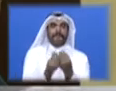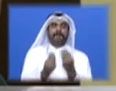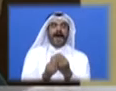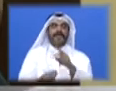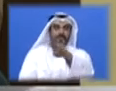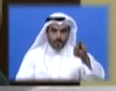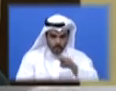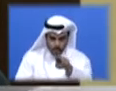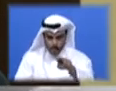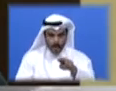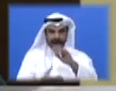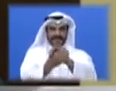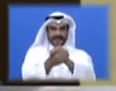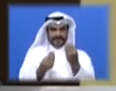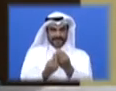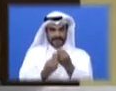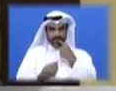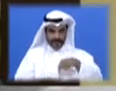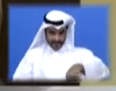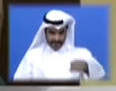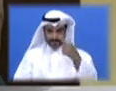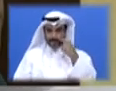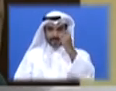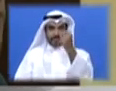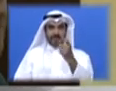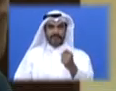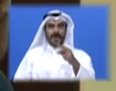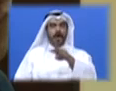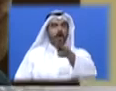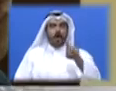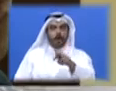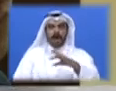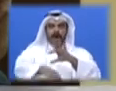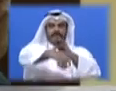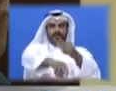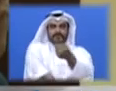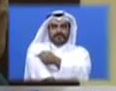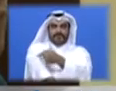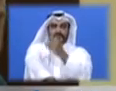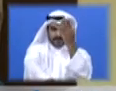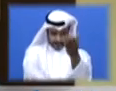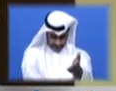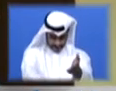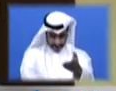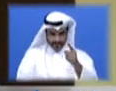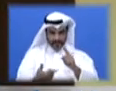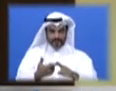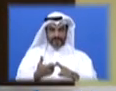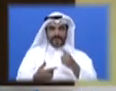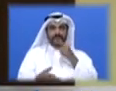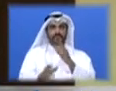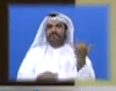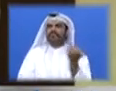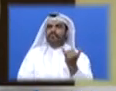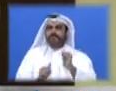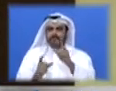وزملاء، نحقق كثر ما نقدر من التواصل مع أخواني الأطباء وأخواتي الأطباء الطبيبات من